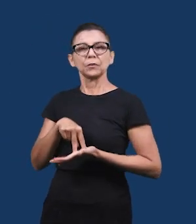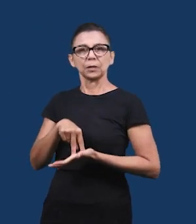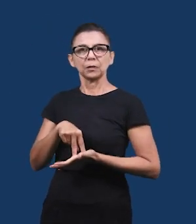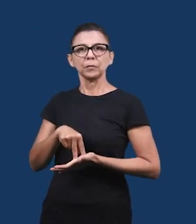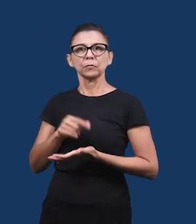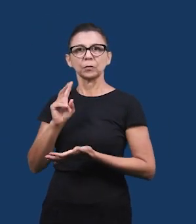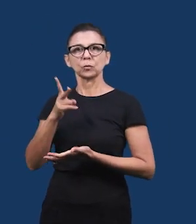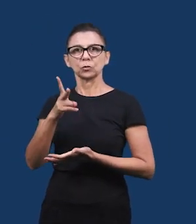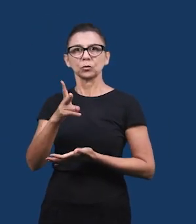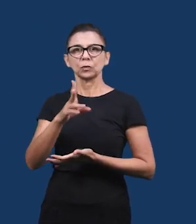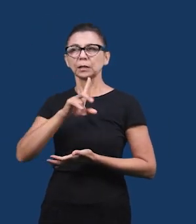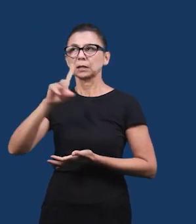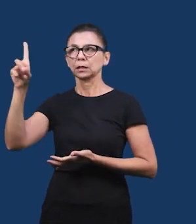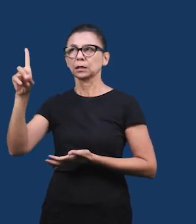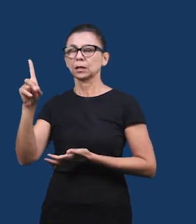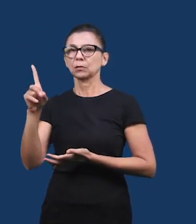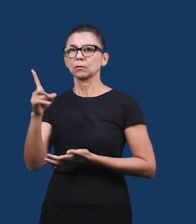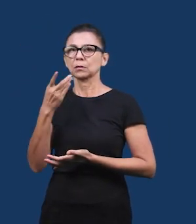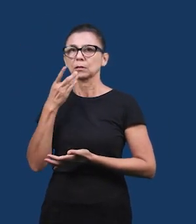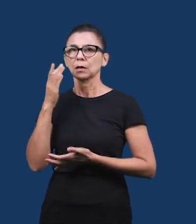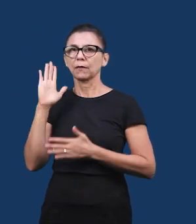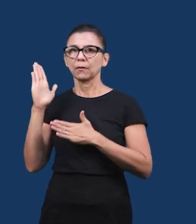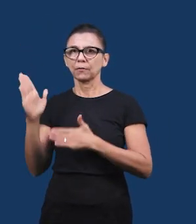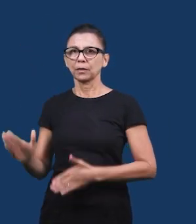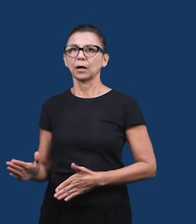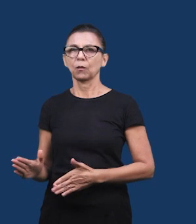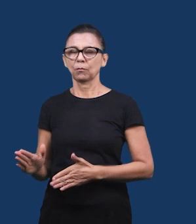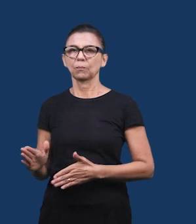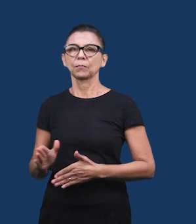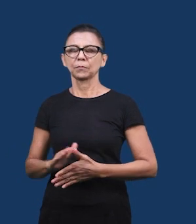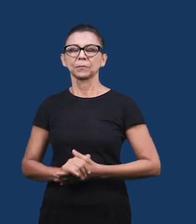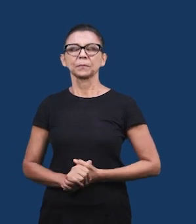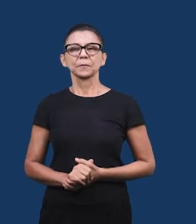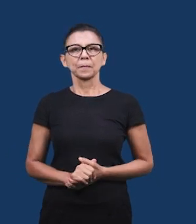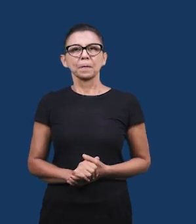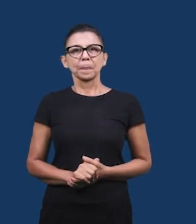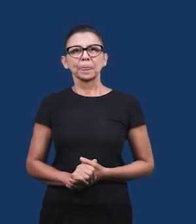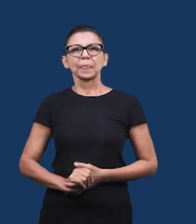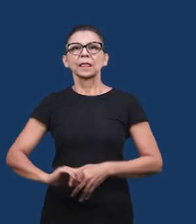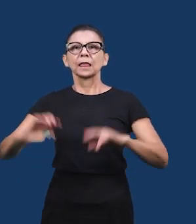нас. Давайте держаться из